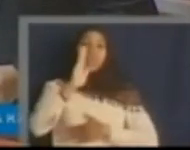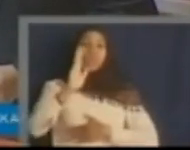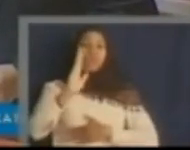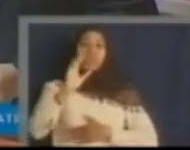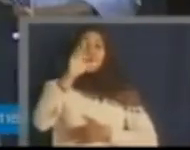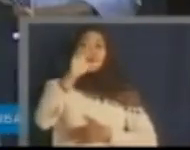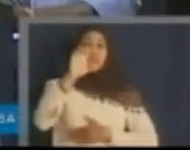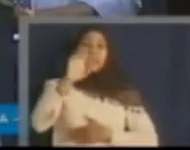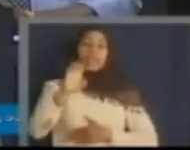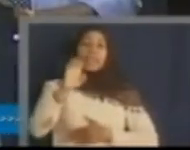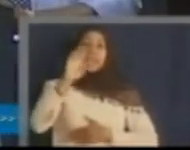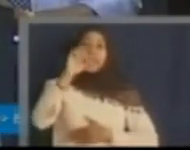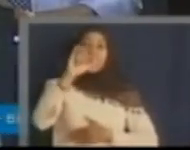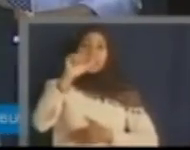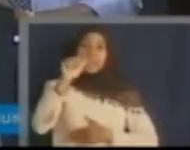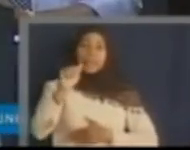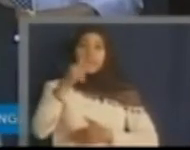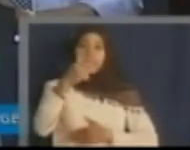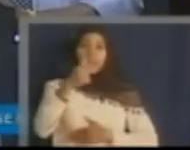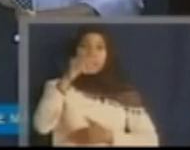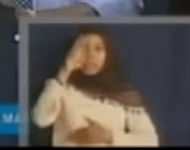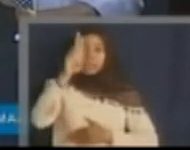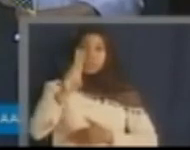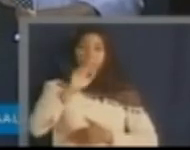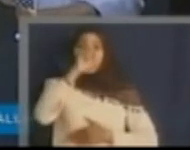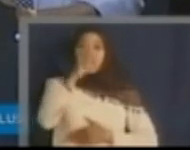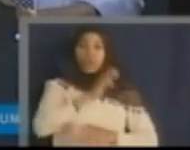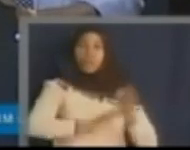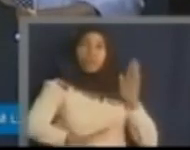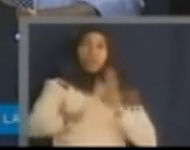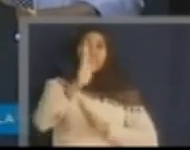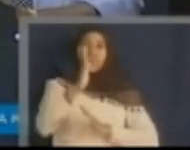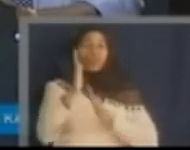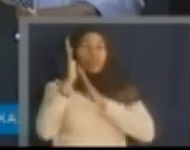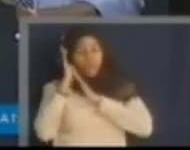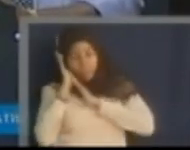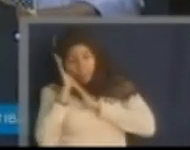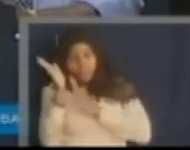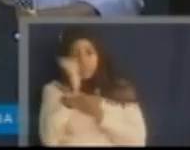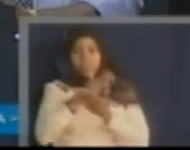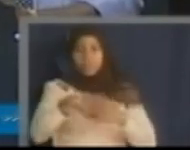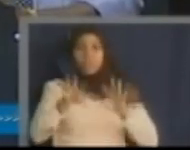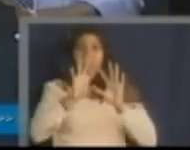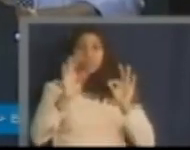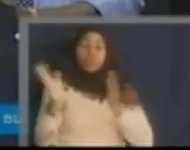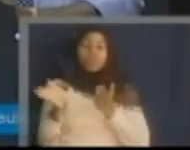Kwa hiyo Mungu amlaze mahali pema peponi. Amin.